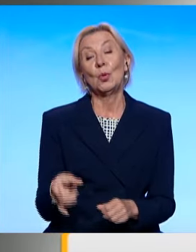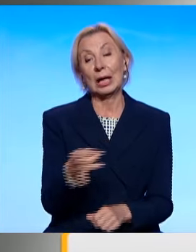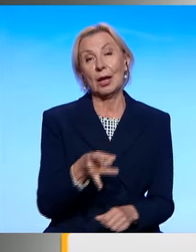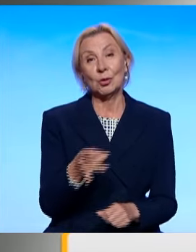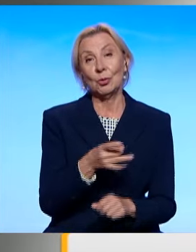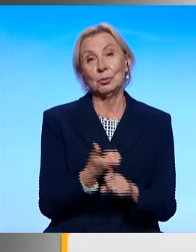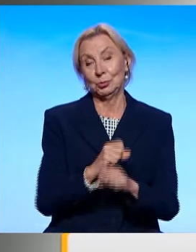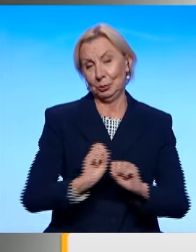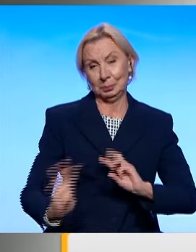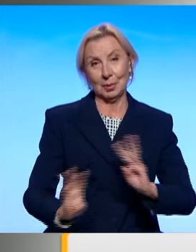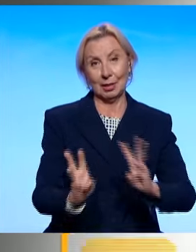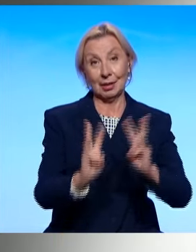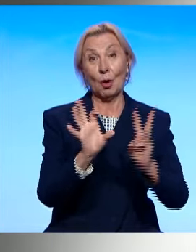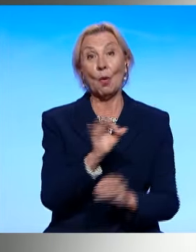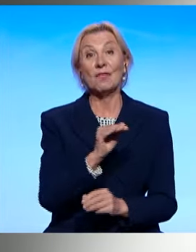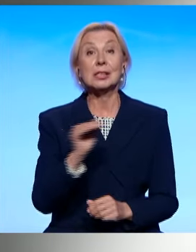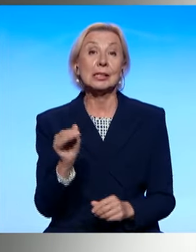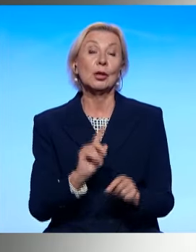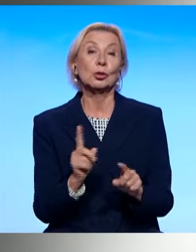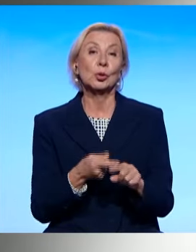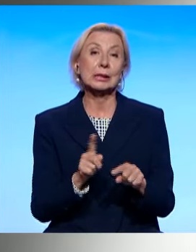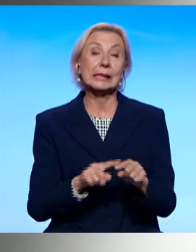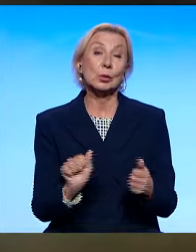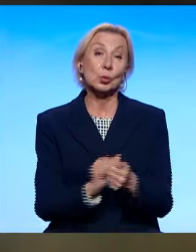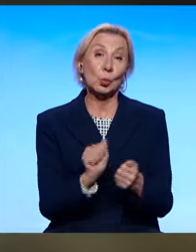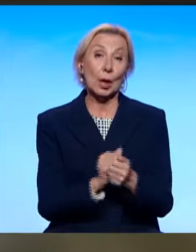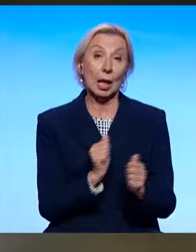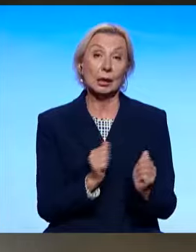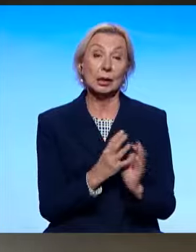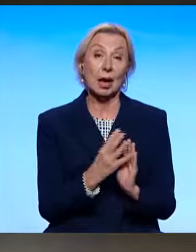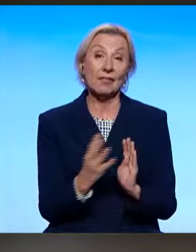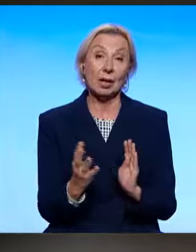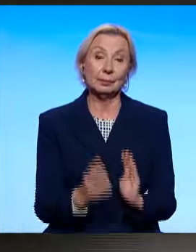палало, офіційна версія – нібито суха трава.